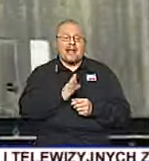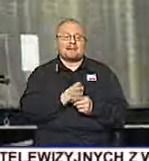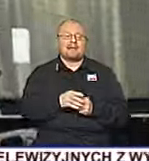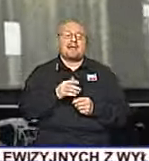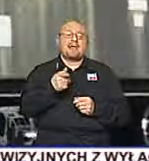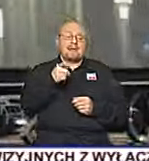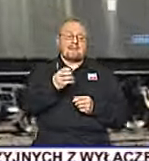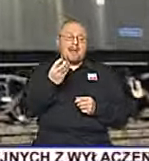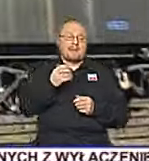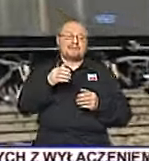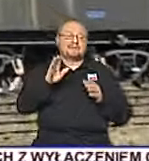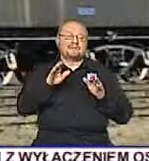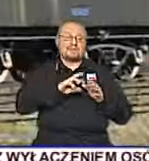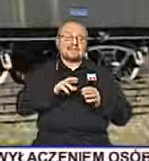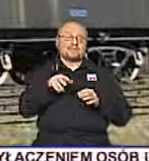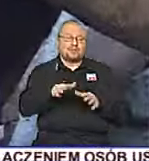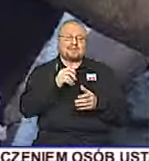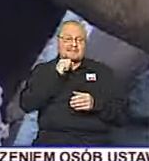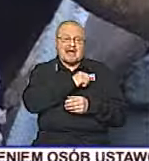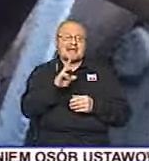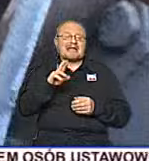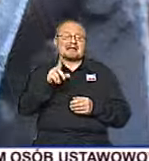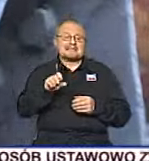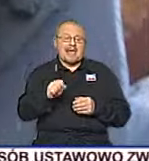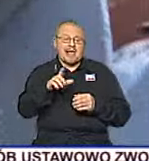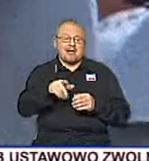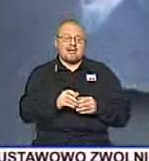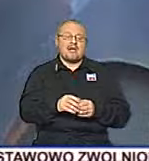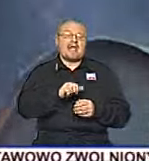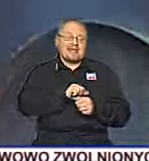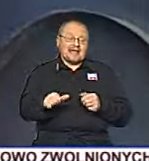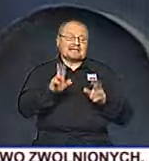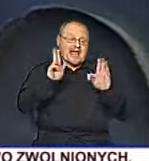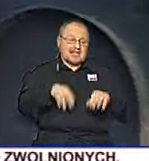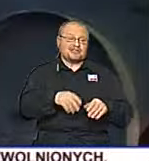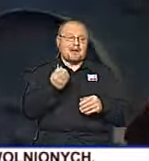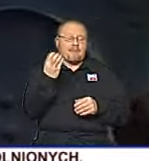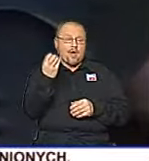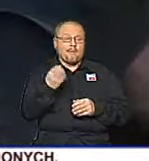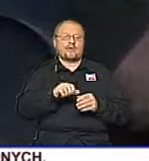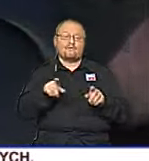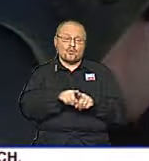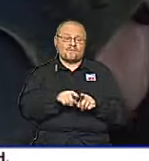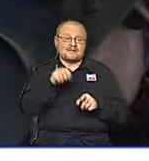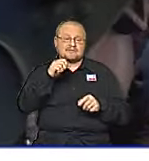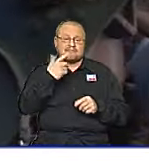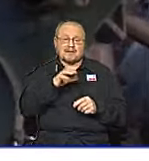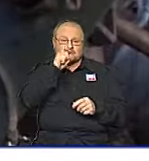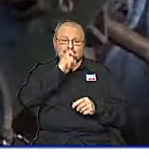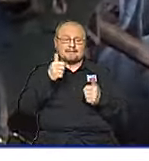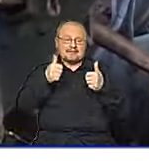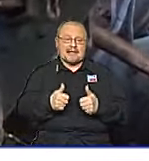od dawna parowóz zaczyna pokrywać rdza. W tak opłakanym stanie jest też reszta zabytkowych lokomotyw. To są